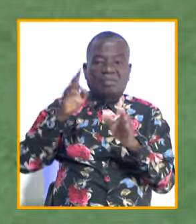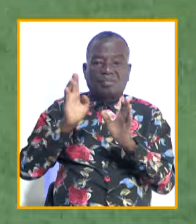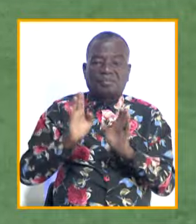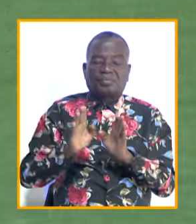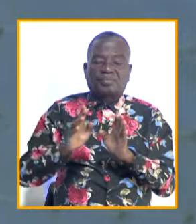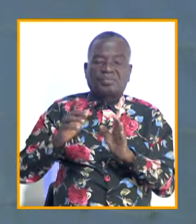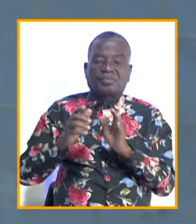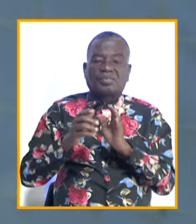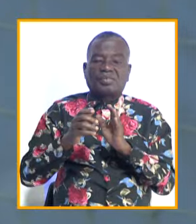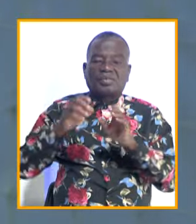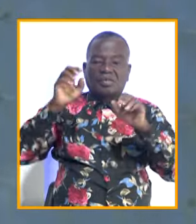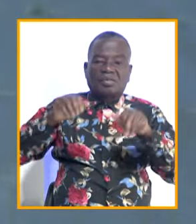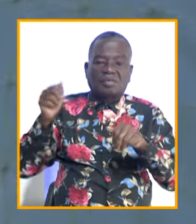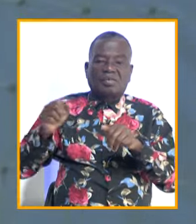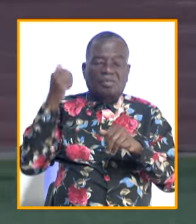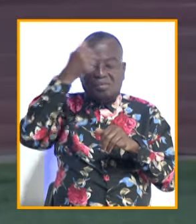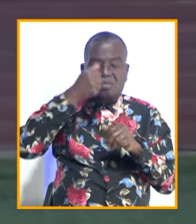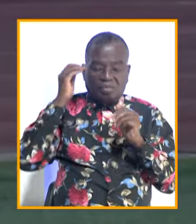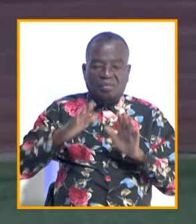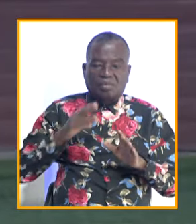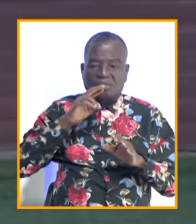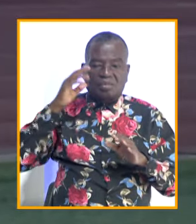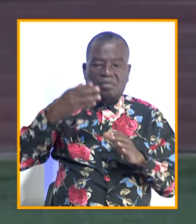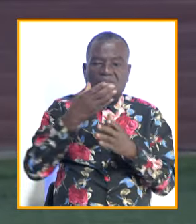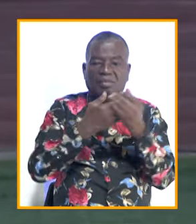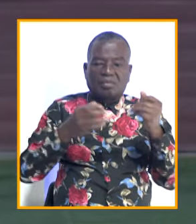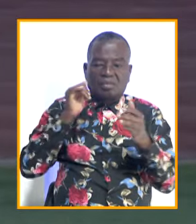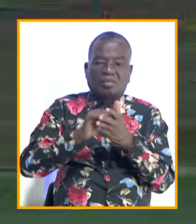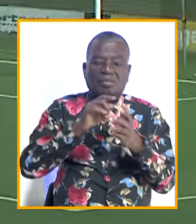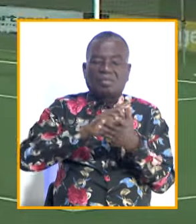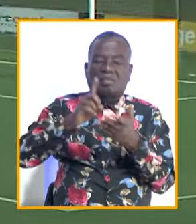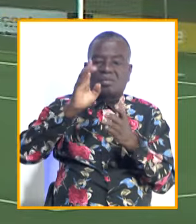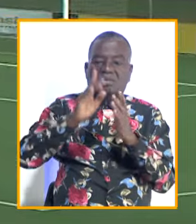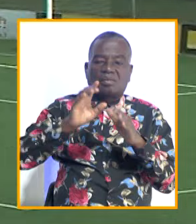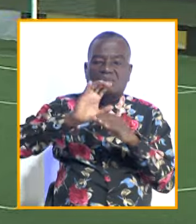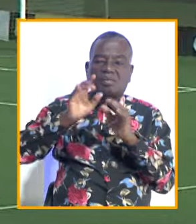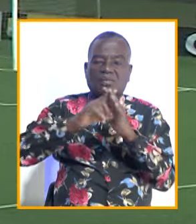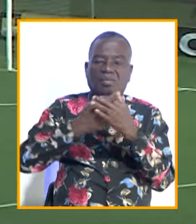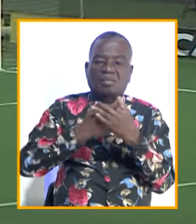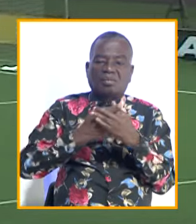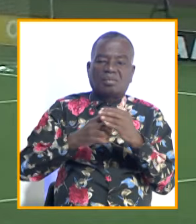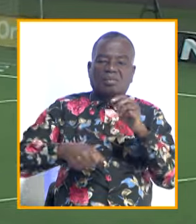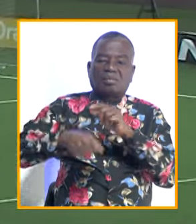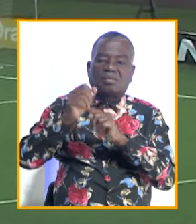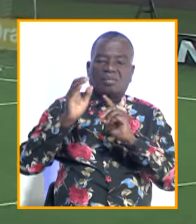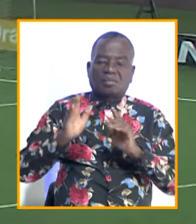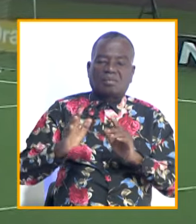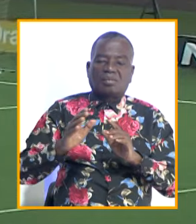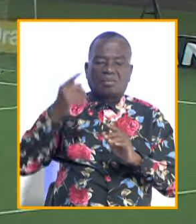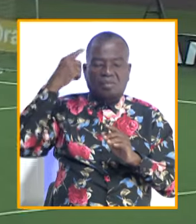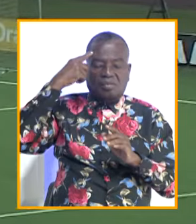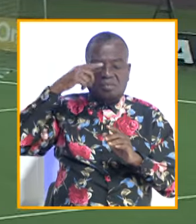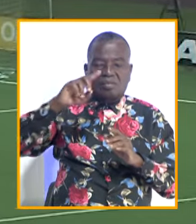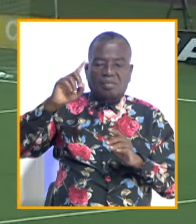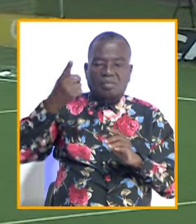compétition africaine, ces quatre favoris de la Ligue 1 seront absents ce week-end pour le début du championnat. Pour la première journée de la Ligue 1, ce sont les